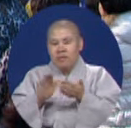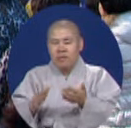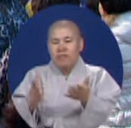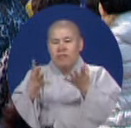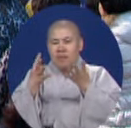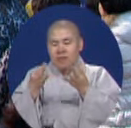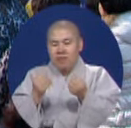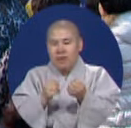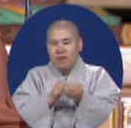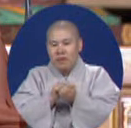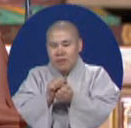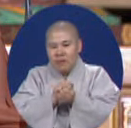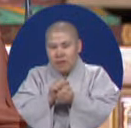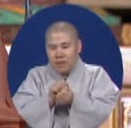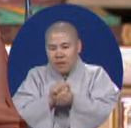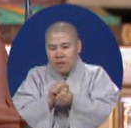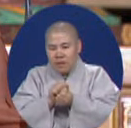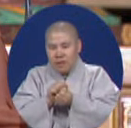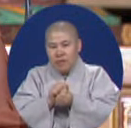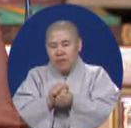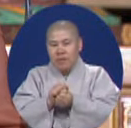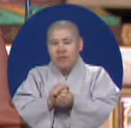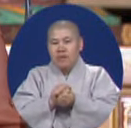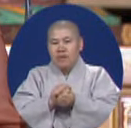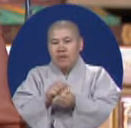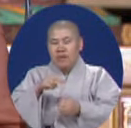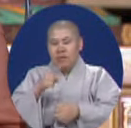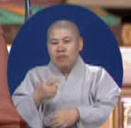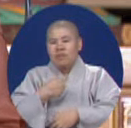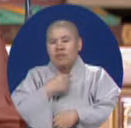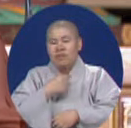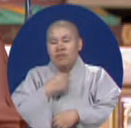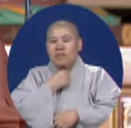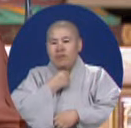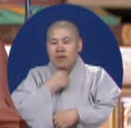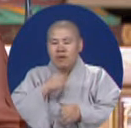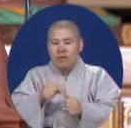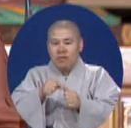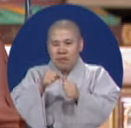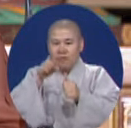많은 걸 닦지만은 그 구하는 건 하나다 이게. 그게 수행이에요.